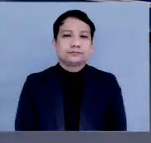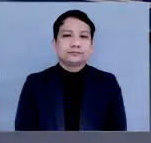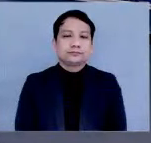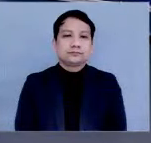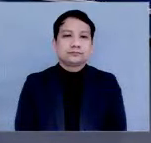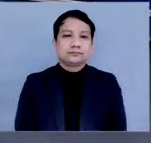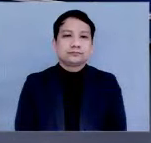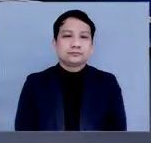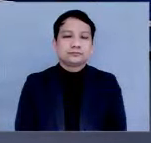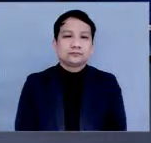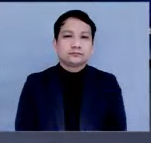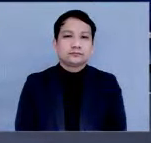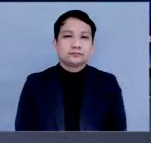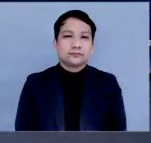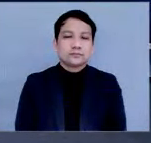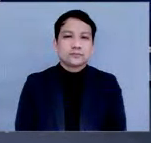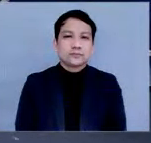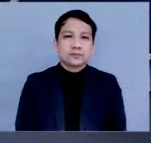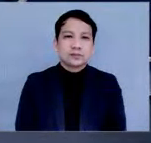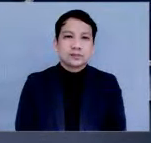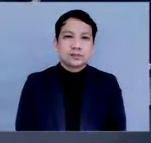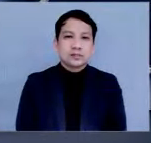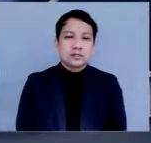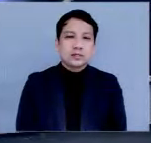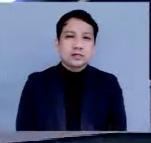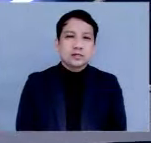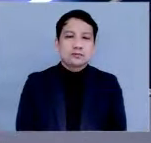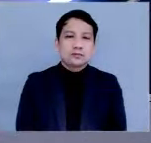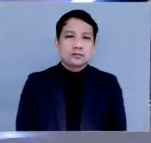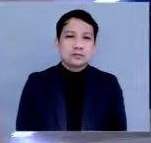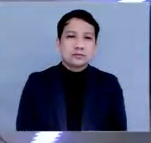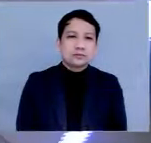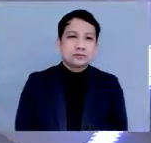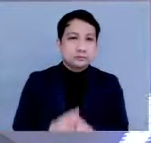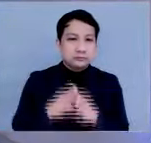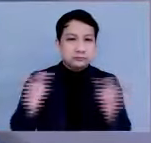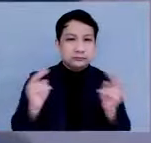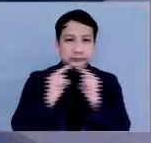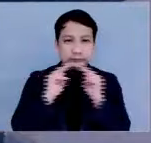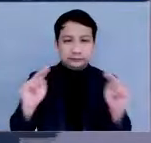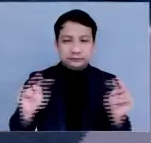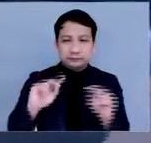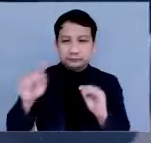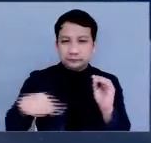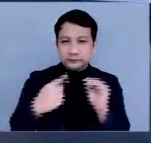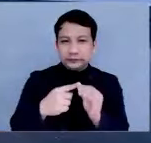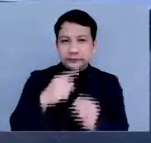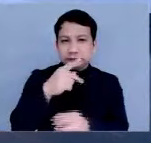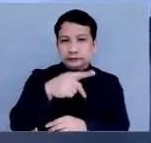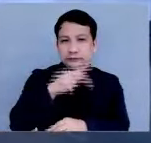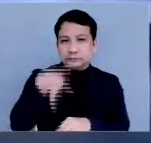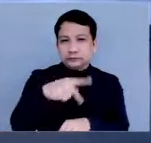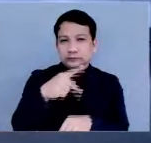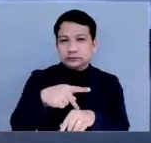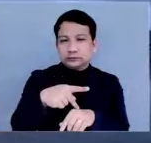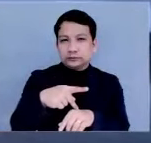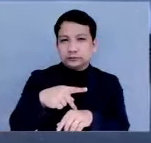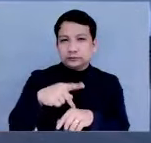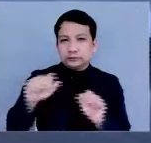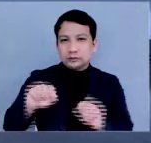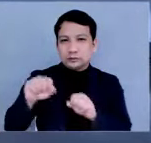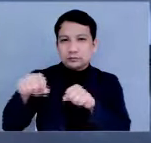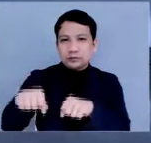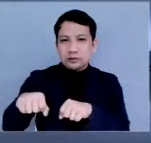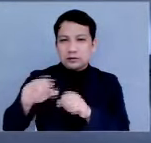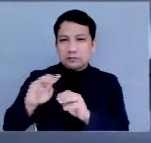Malaking balita raw ang pagsasabatas ng Philippine Maritime Zones Act. Pero siyempre, ang tanong po ng marami, ano yun? At ano